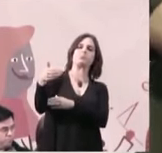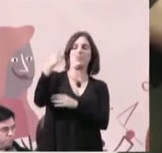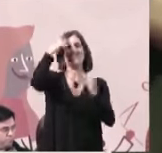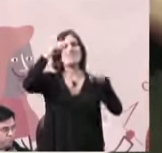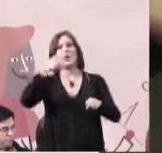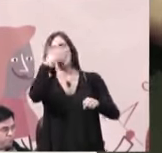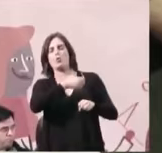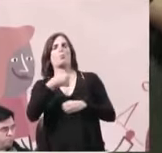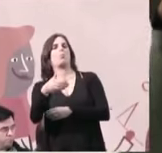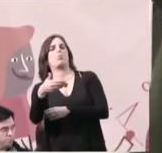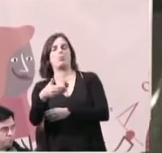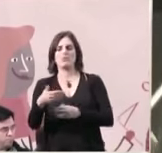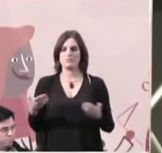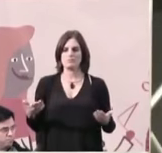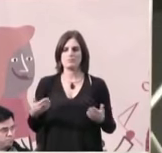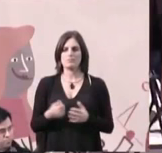lliurement el seu futur.